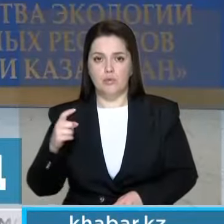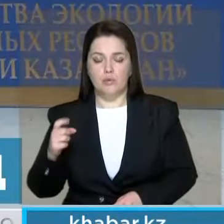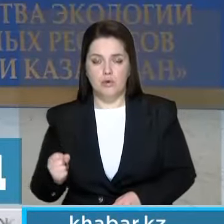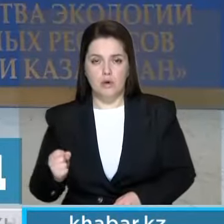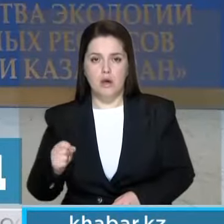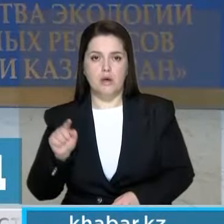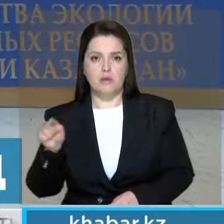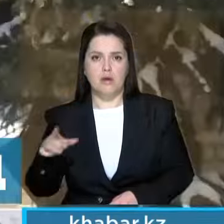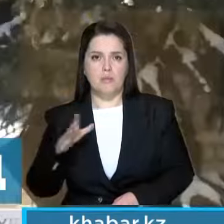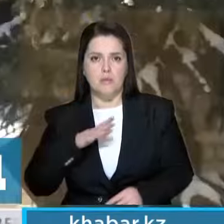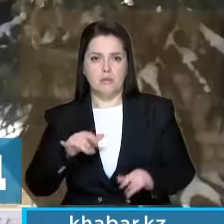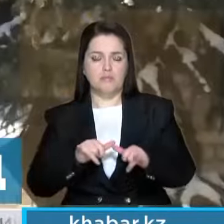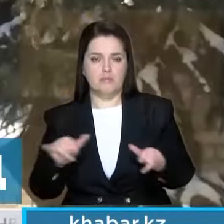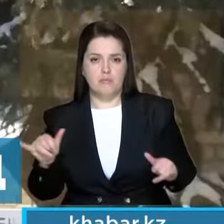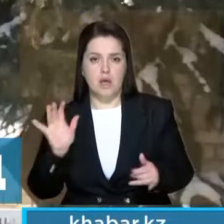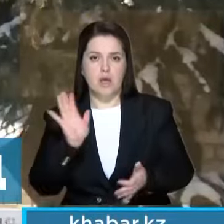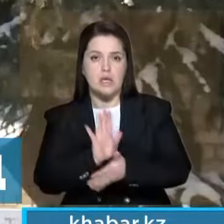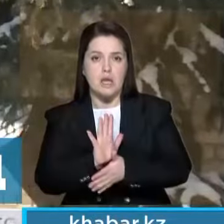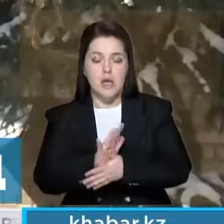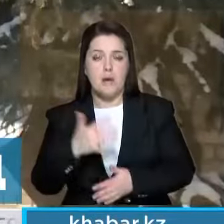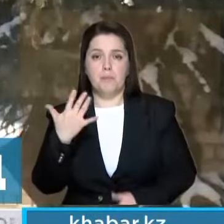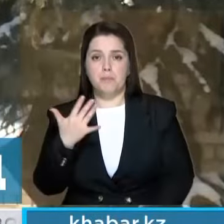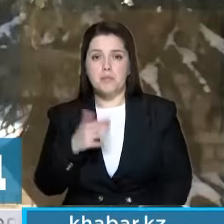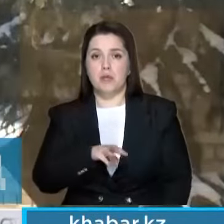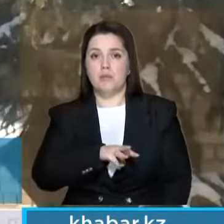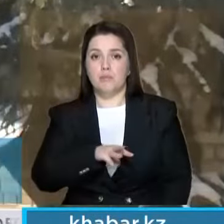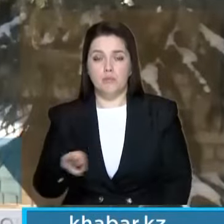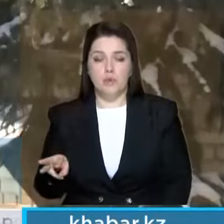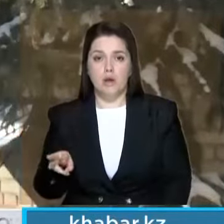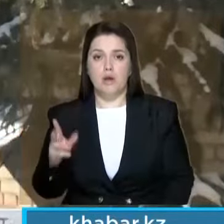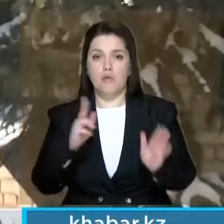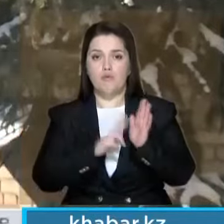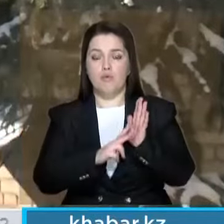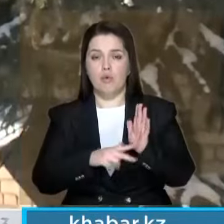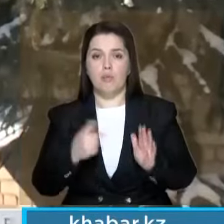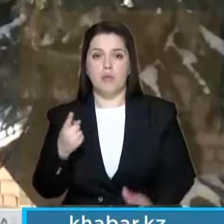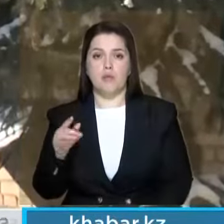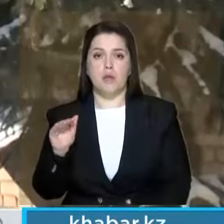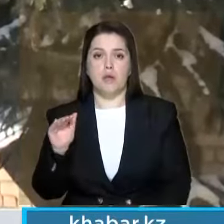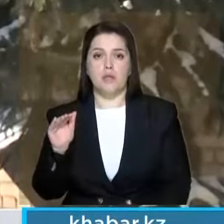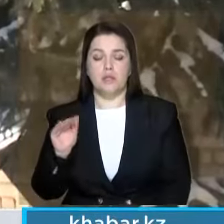это там было превышение. Итого 50 миллионов 81 тысяч